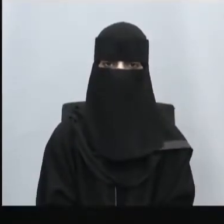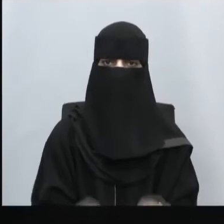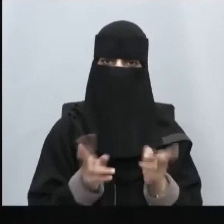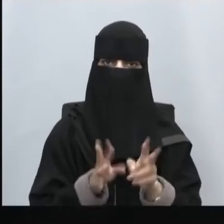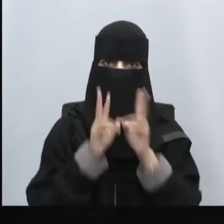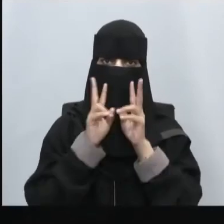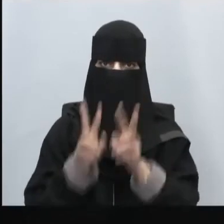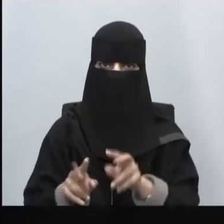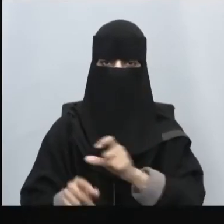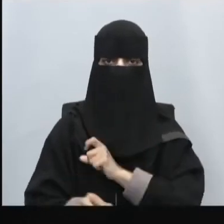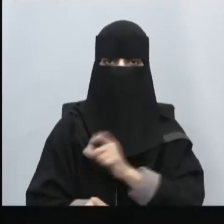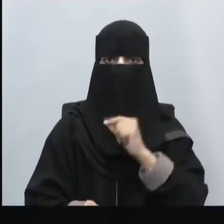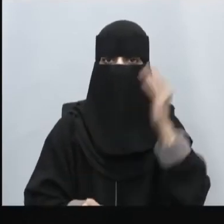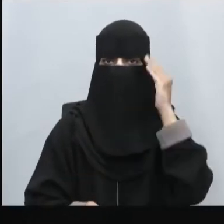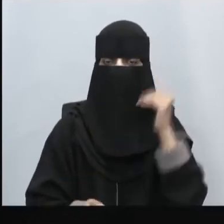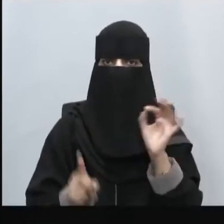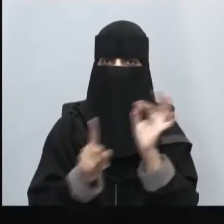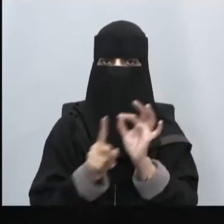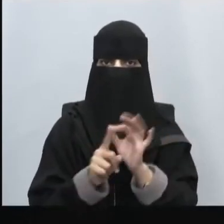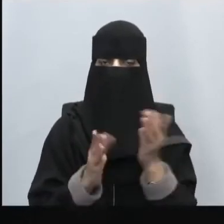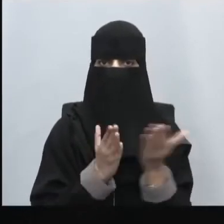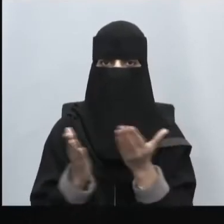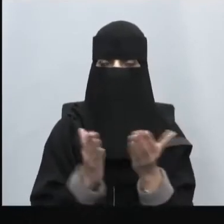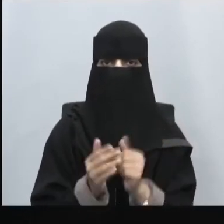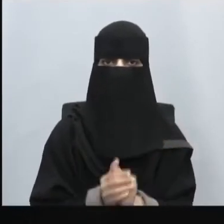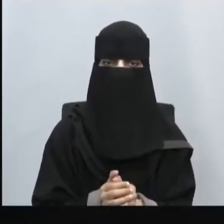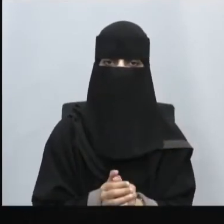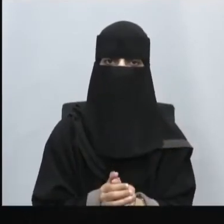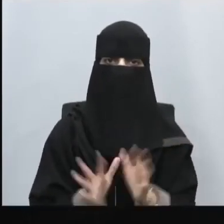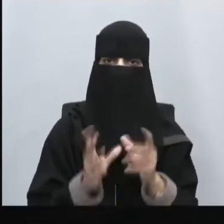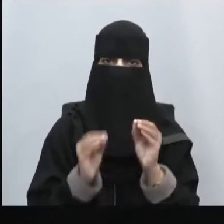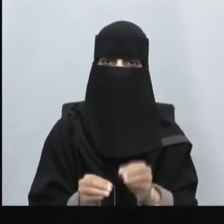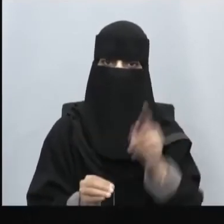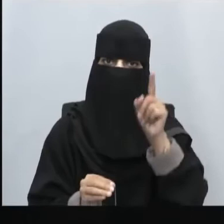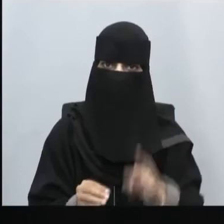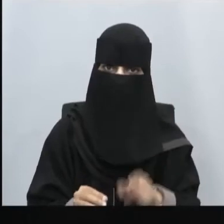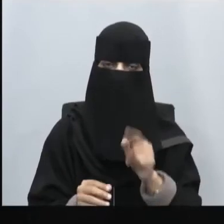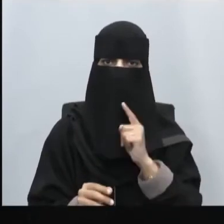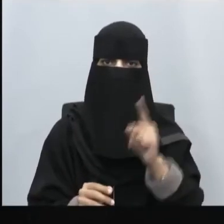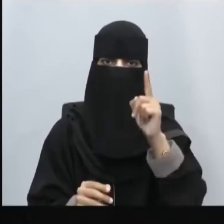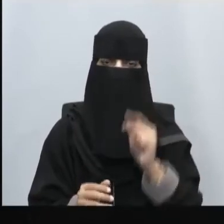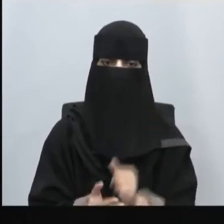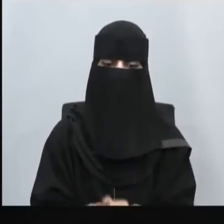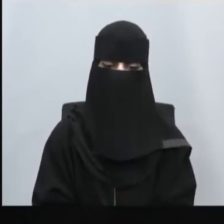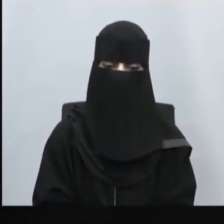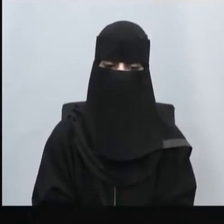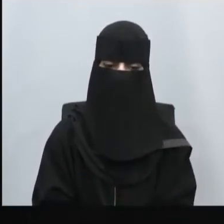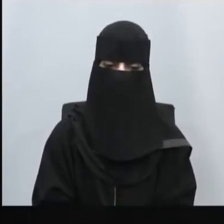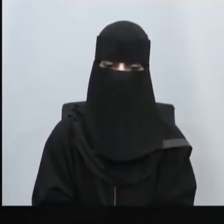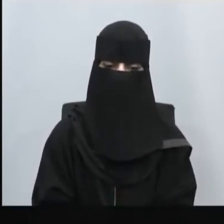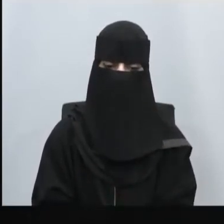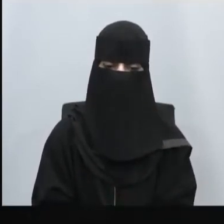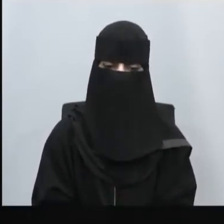ناتي الان طلاب وطالباتي الى اهداف درسنا لهذا اليوم في قصتنا لهذا اليوم بمشيئه الله تعالى